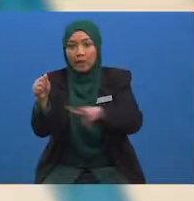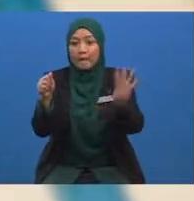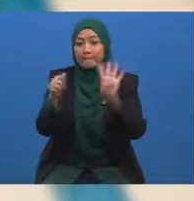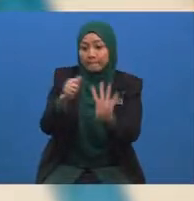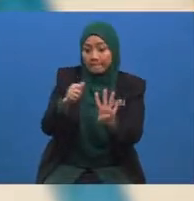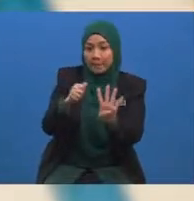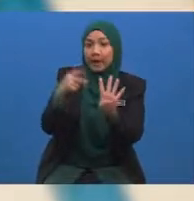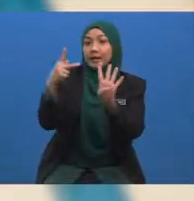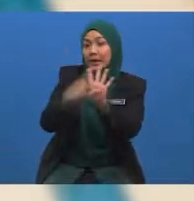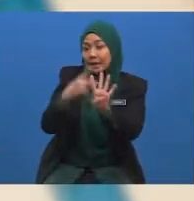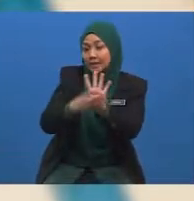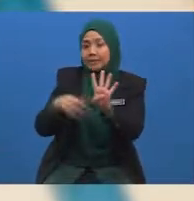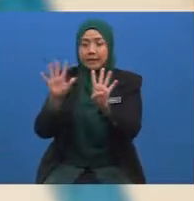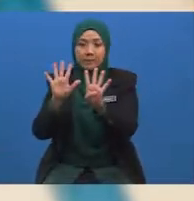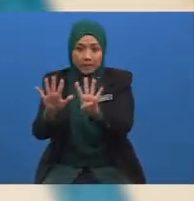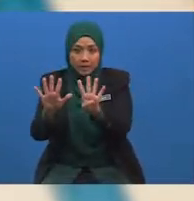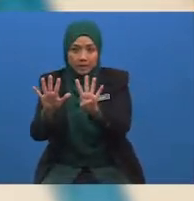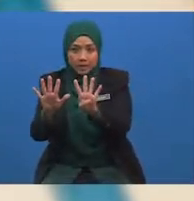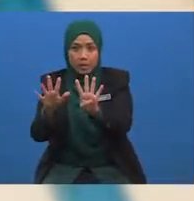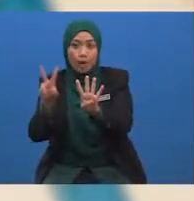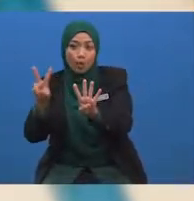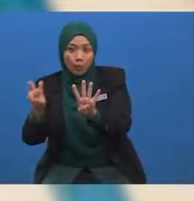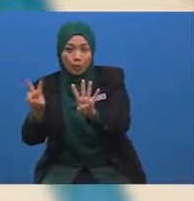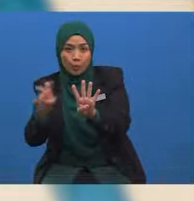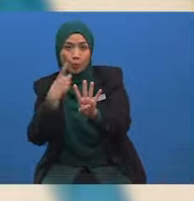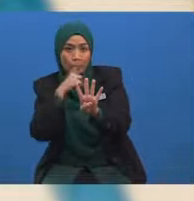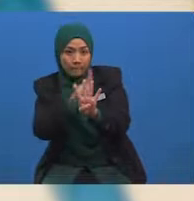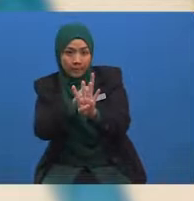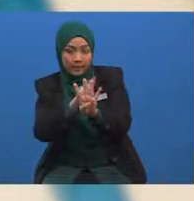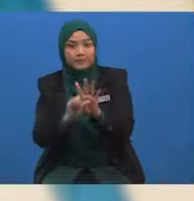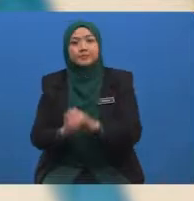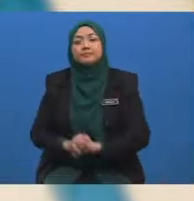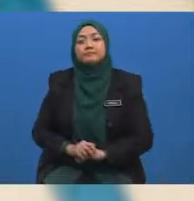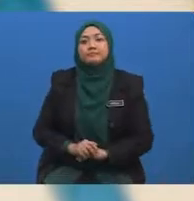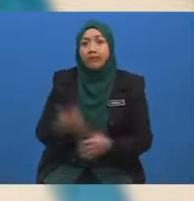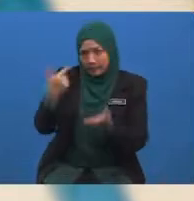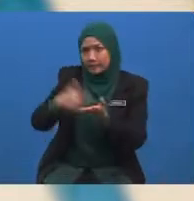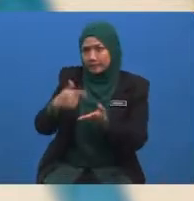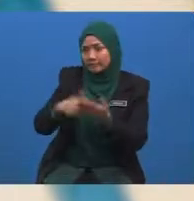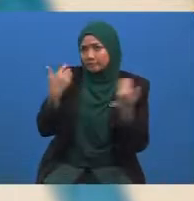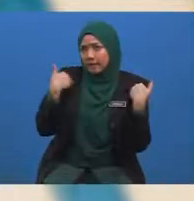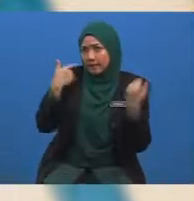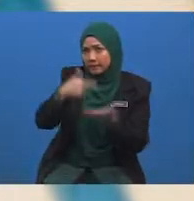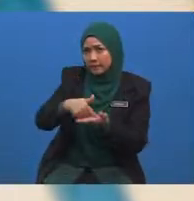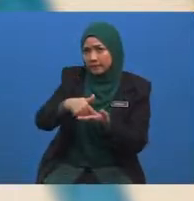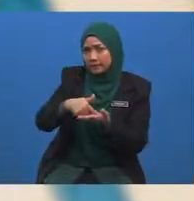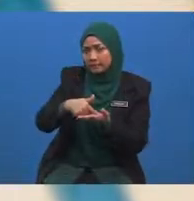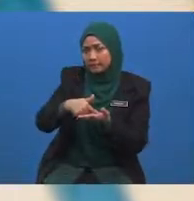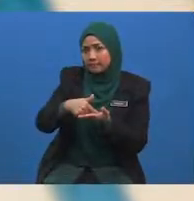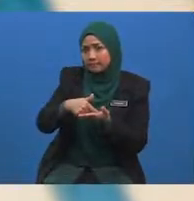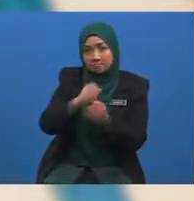4 darab 5. Ada lagi ke, murid-murid? Oh, sudah tiada